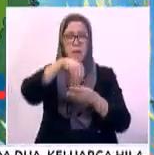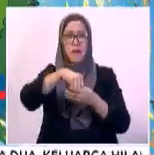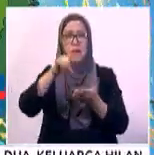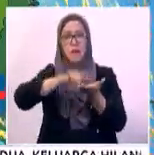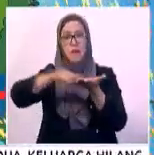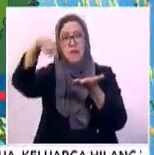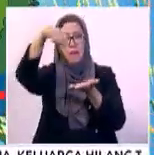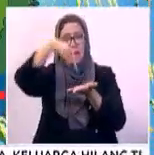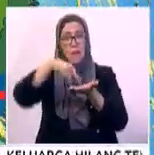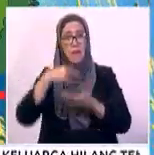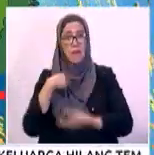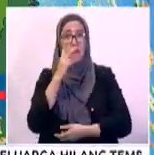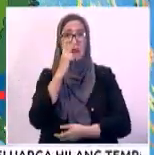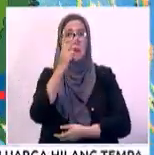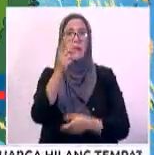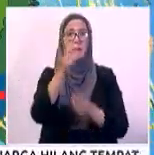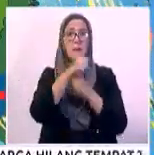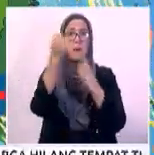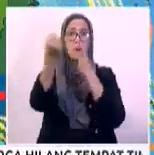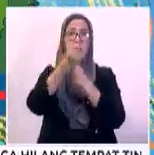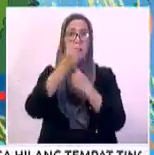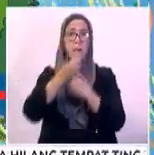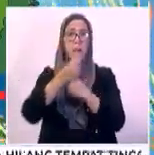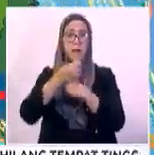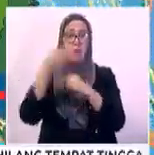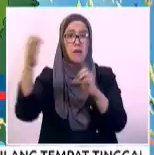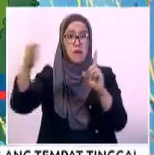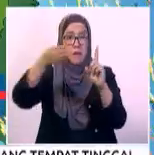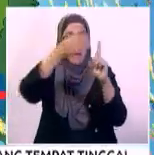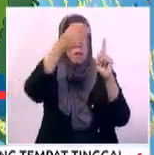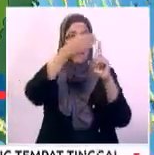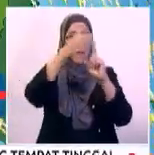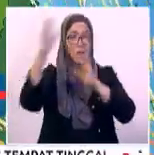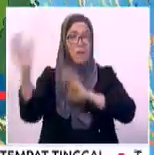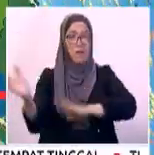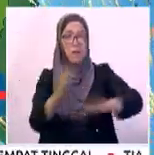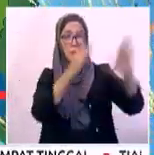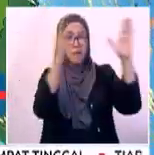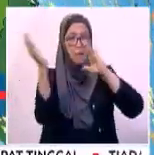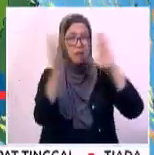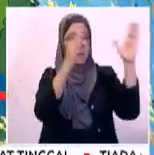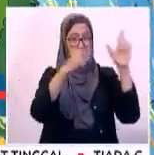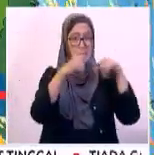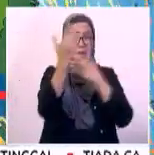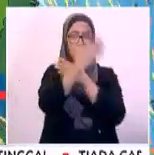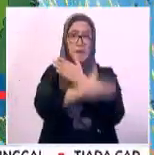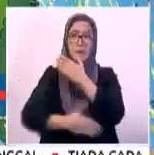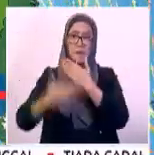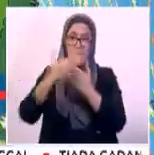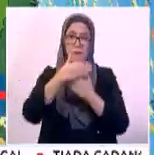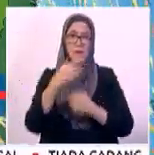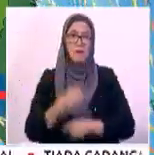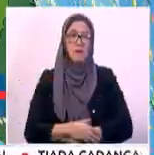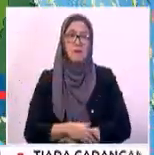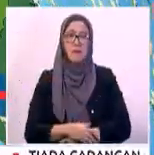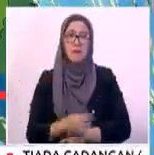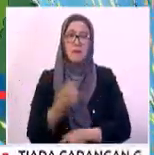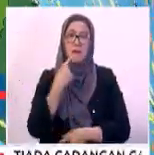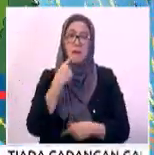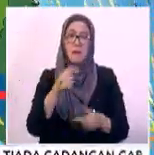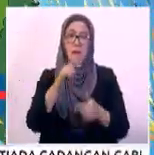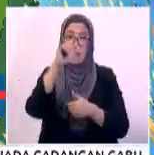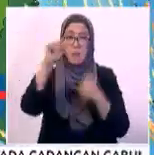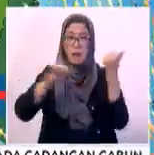lagi dengan melihat keadaan arah angin bagi rantau negara kita, di mana buat waktu ini, angin di sekitar Laut China Selatan kini bergerak dengan kelajuan yang